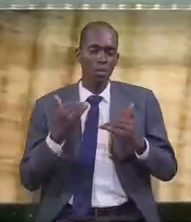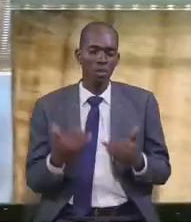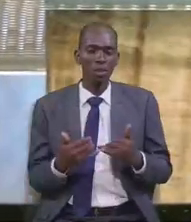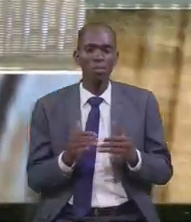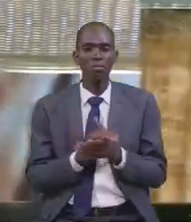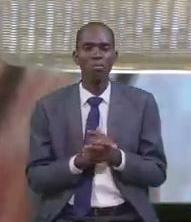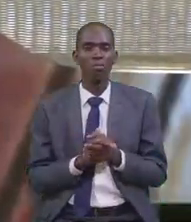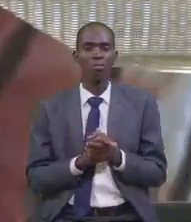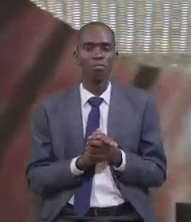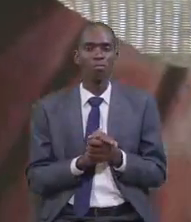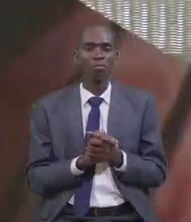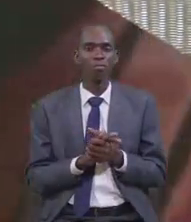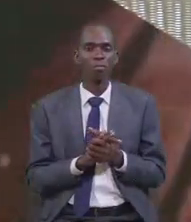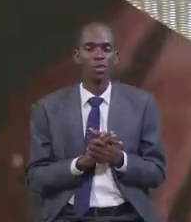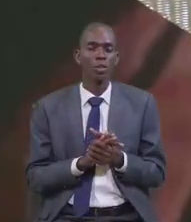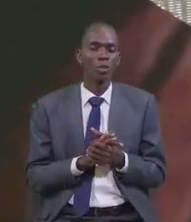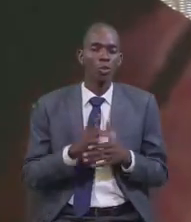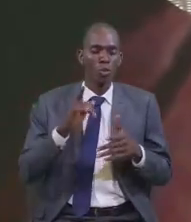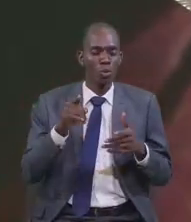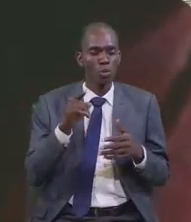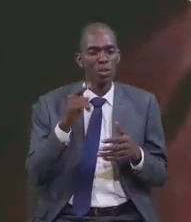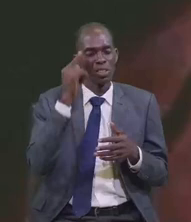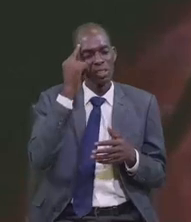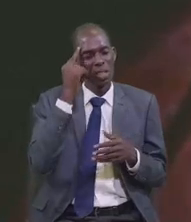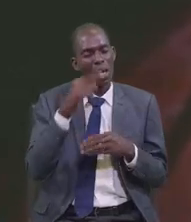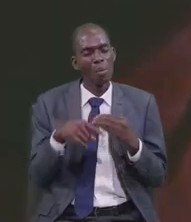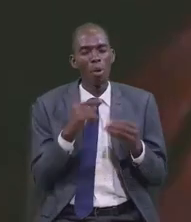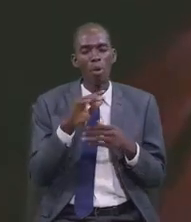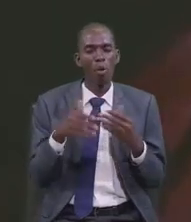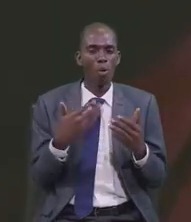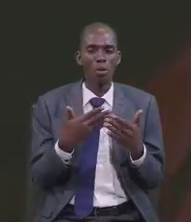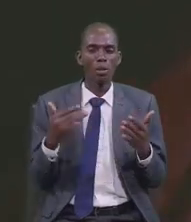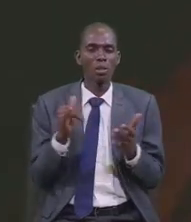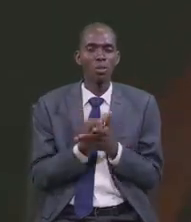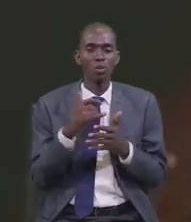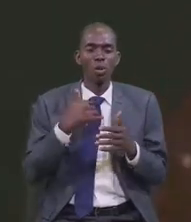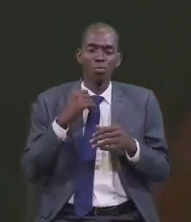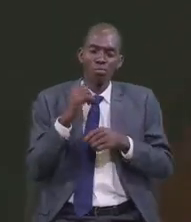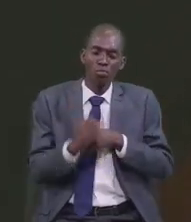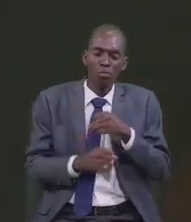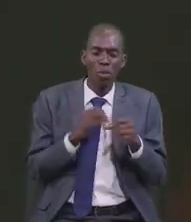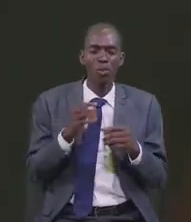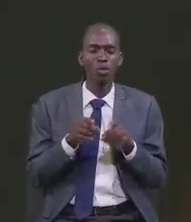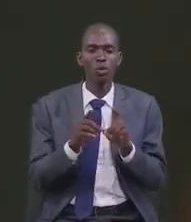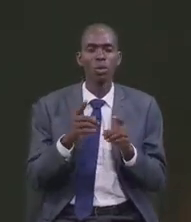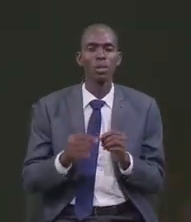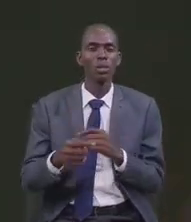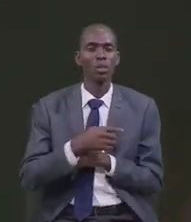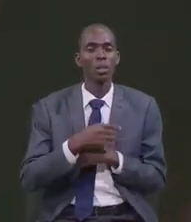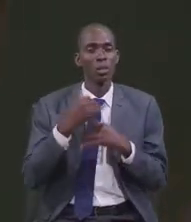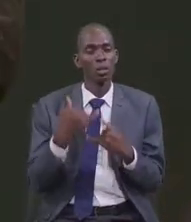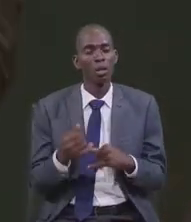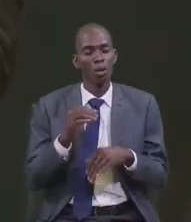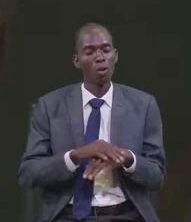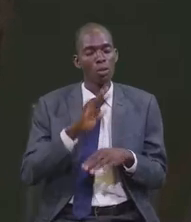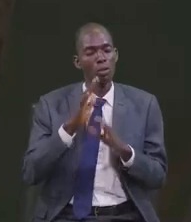dans votre lit. Pensez à tout ce que tu as traversé au cours de la journée. Tu es maintenant